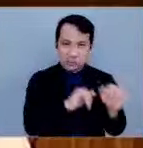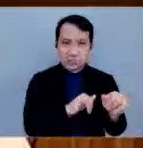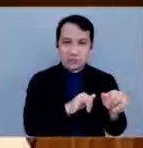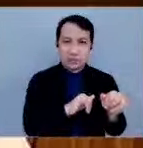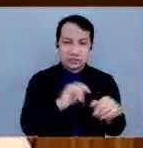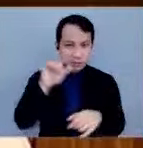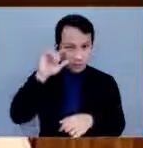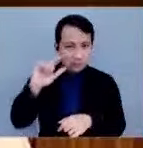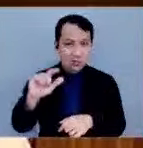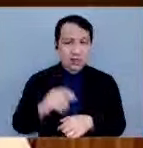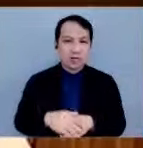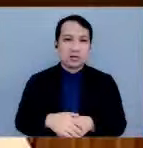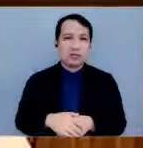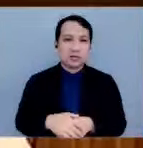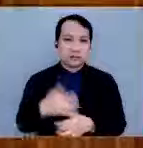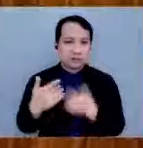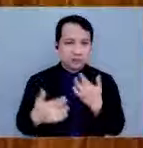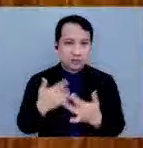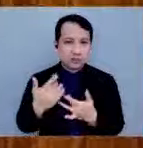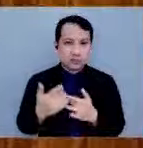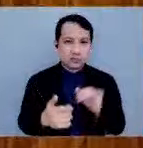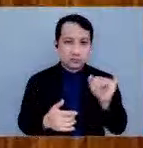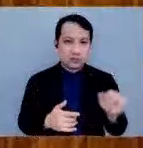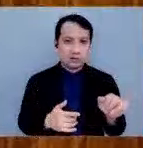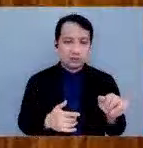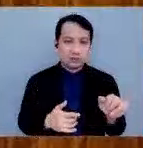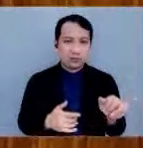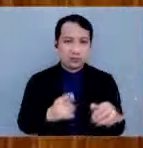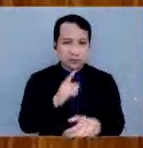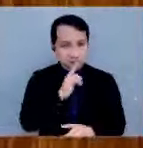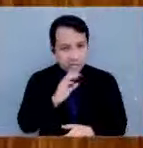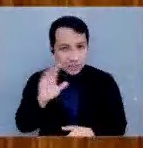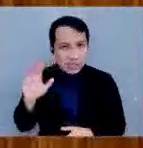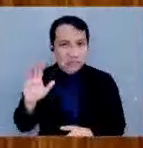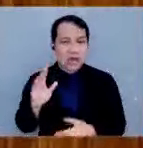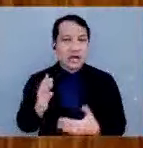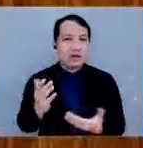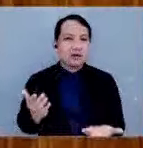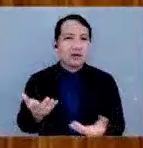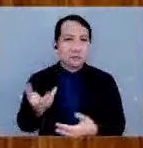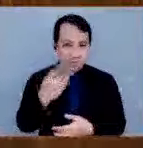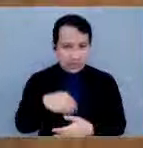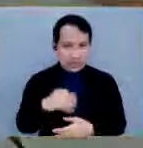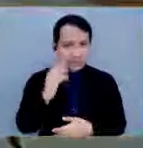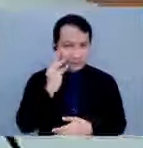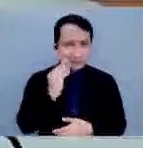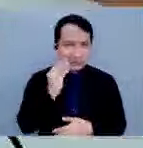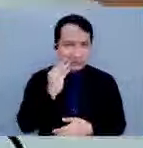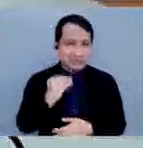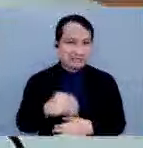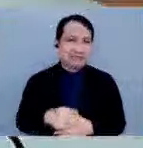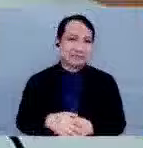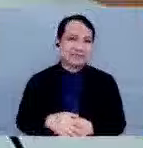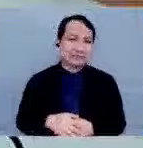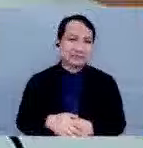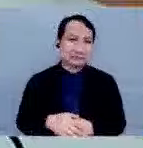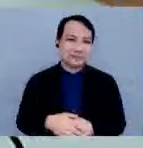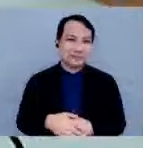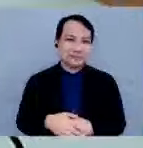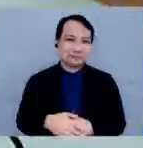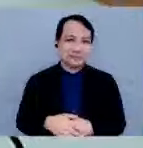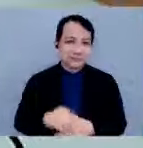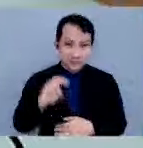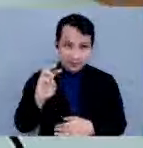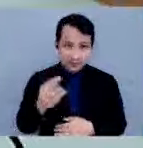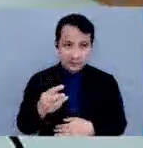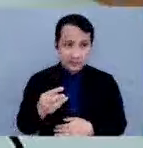they will enjoy their stay here. We promise them a pleasant experience. Ika-anim ng pagdinig